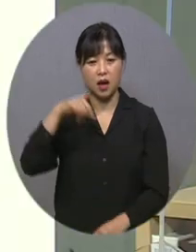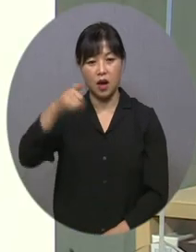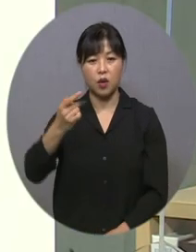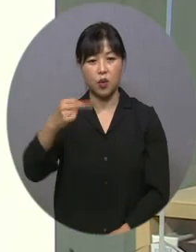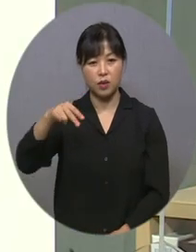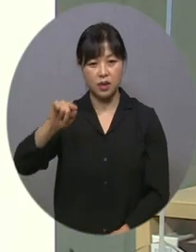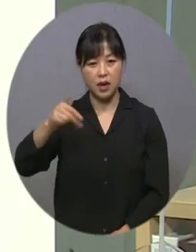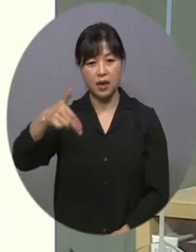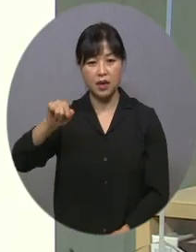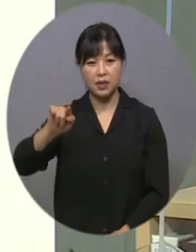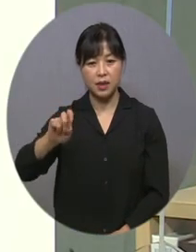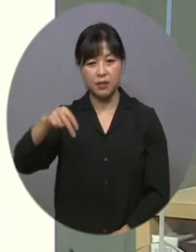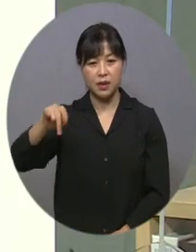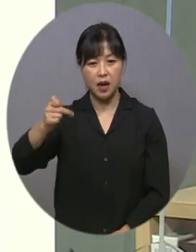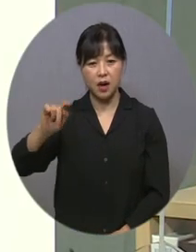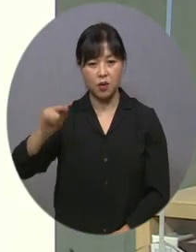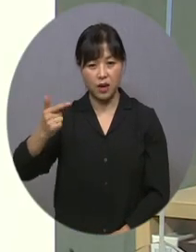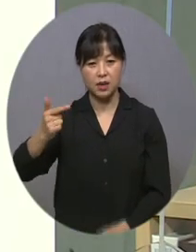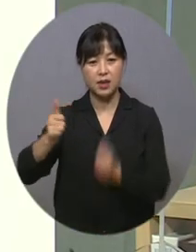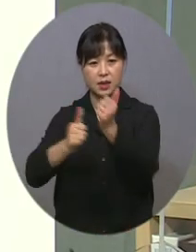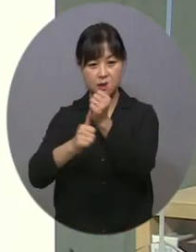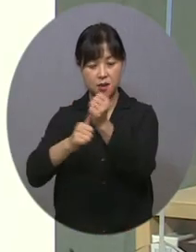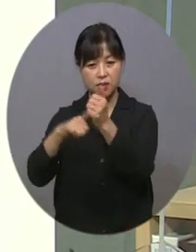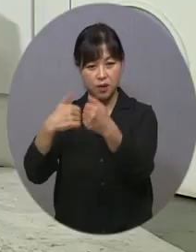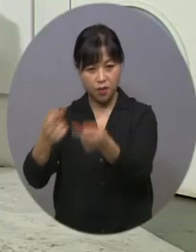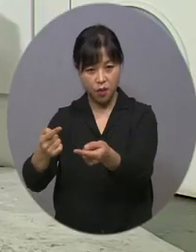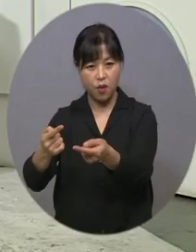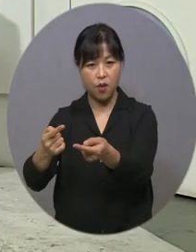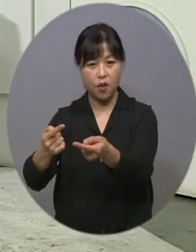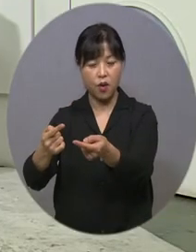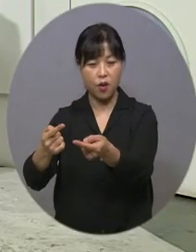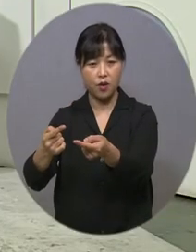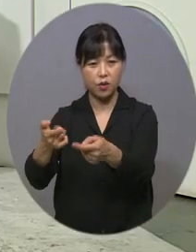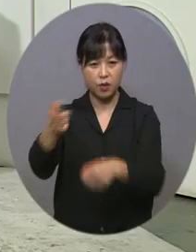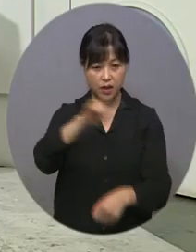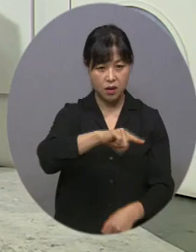있다가 본부에 이제 심의관으로 들어와서 있다가